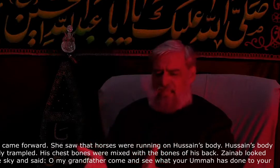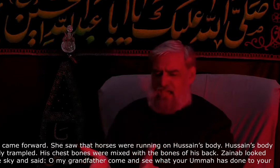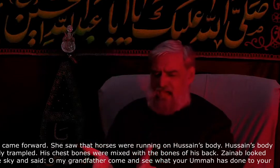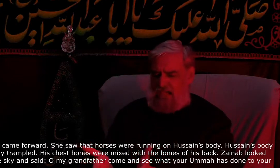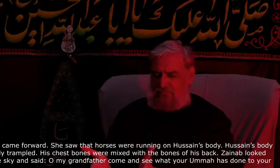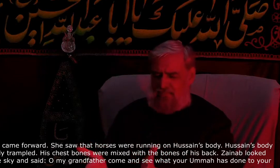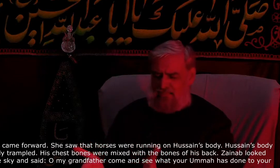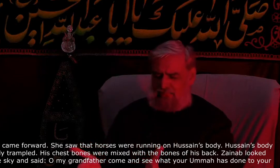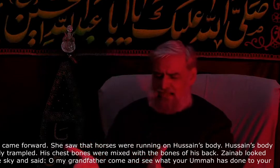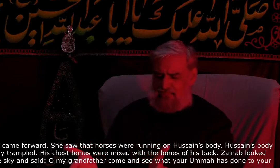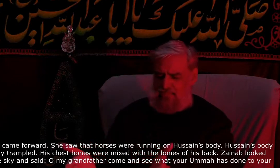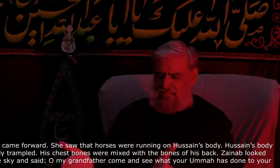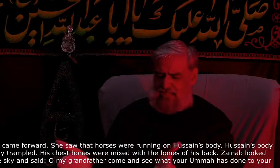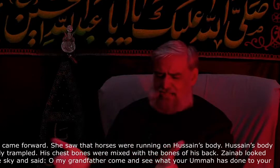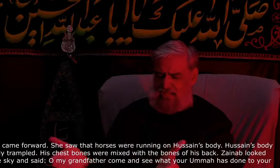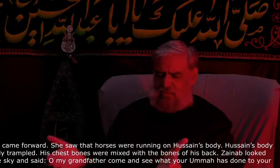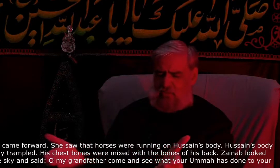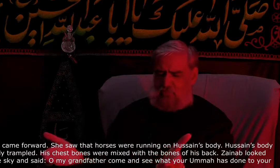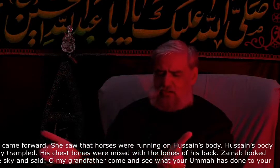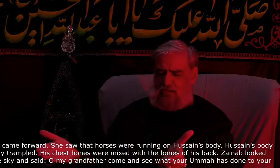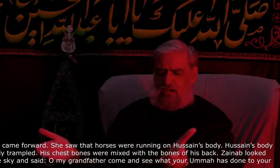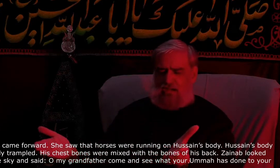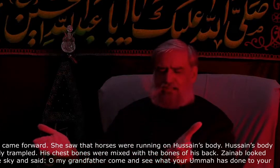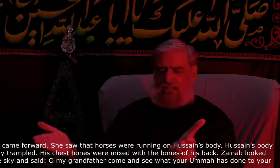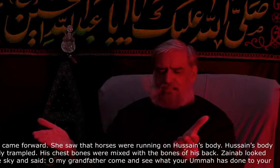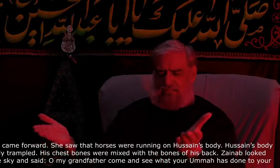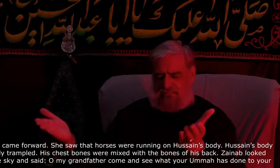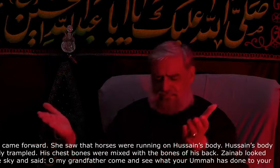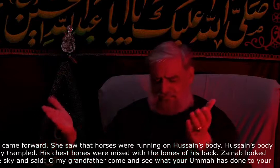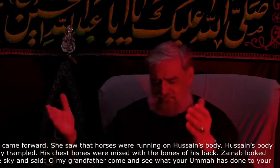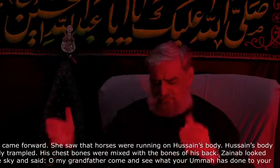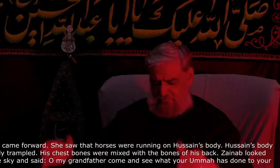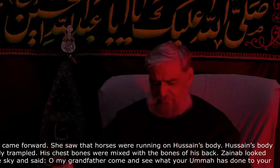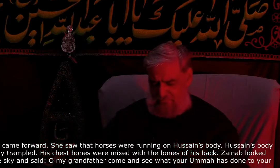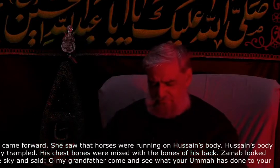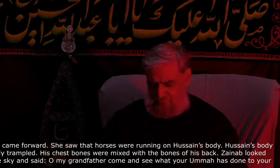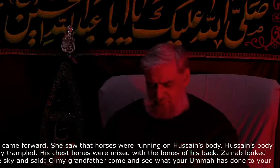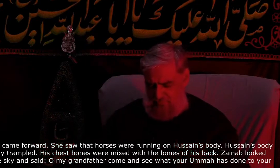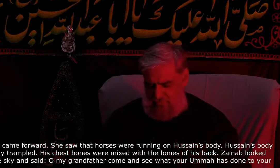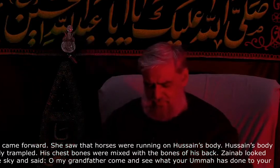دیکھے آپ کے نواسے کے لاش کو پامال کر دی۔